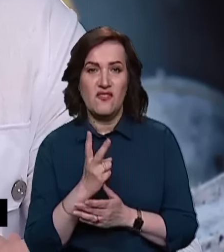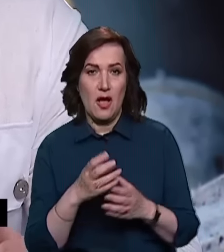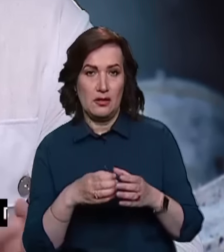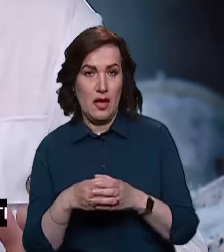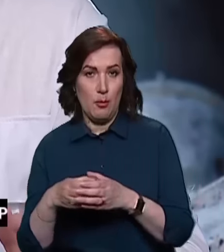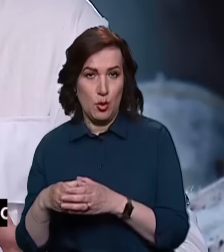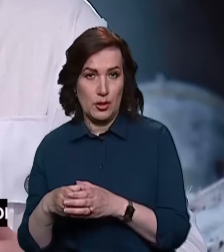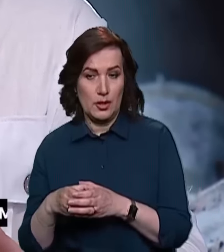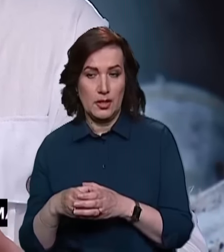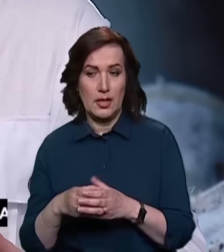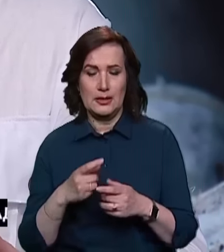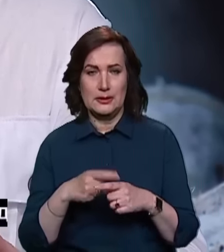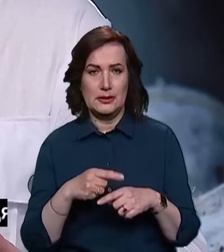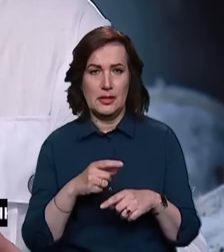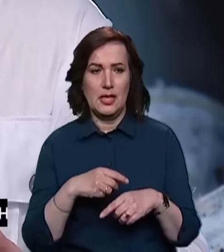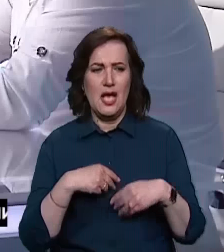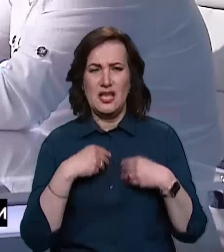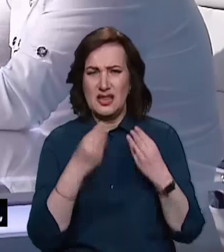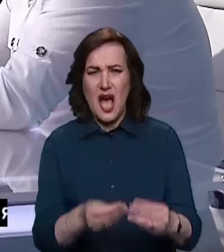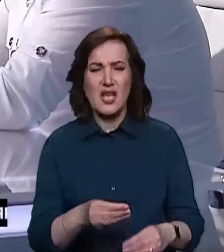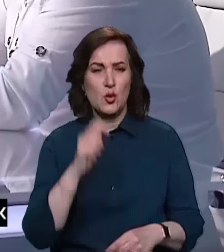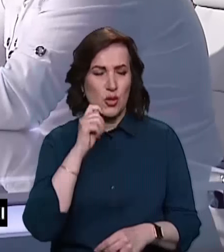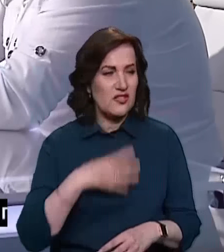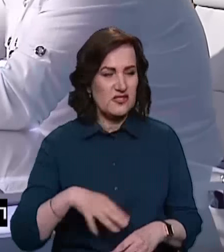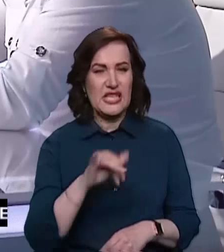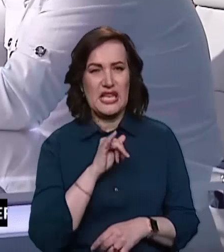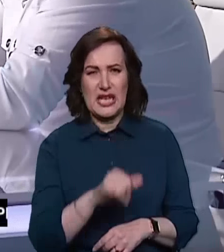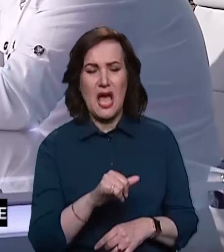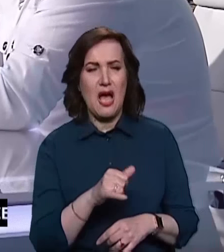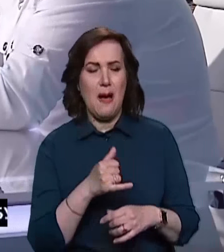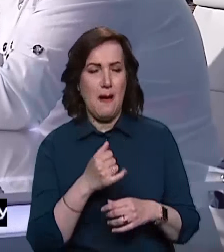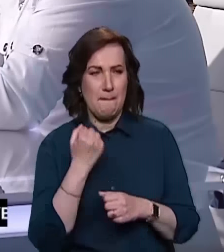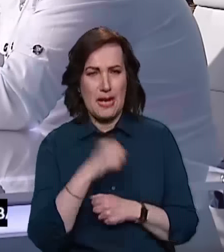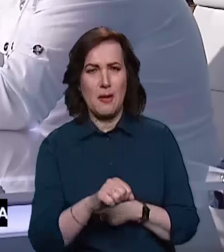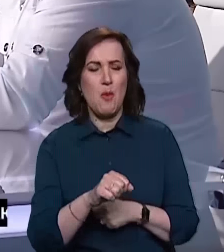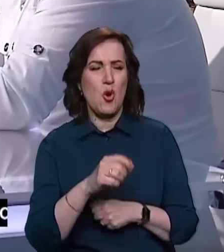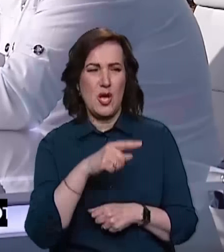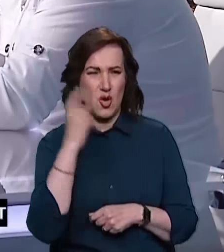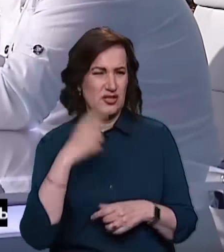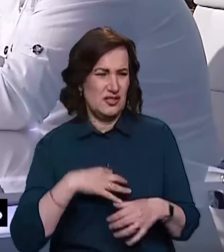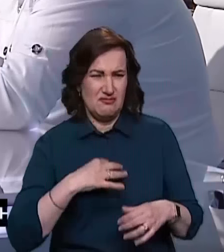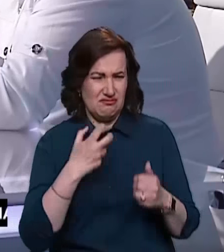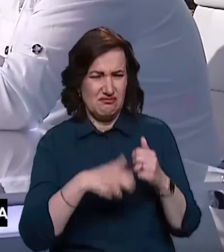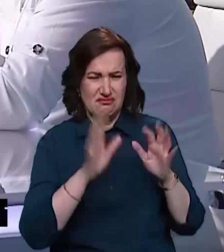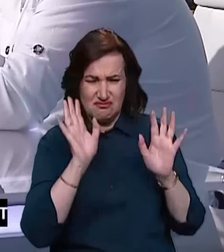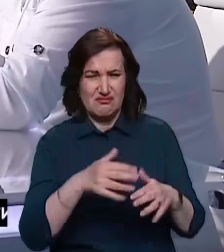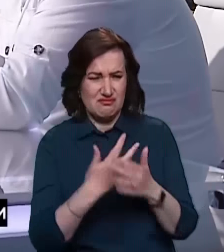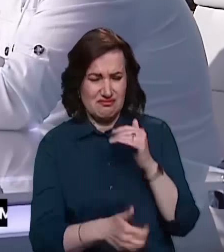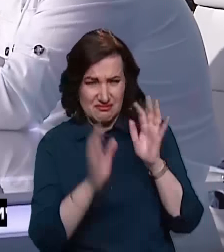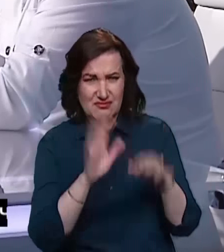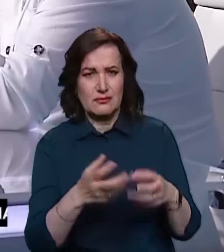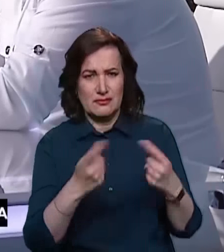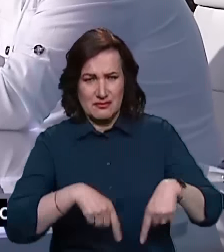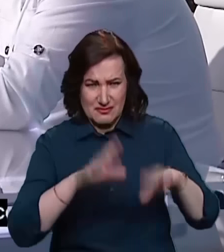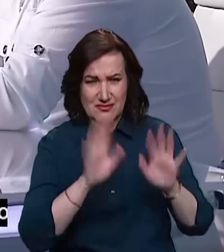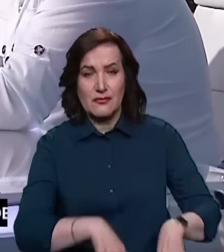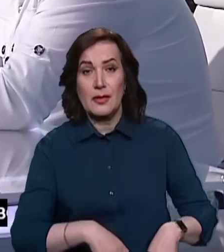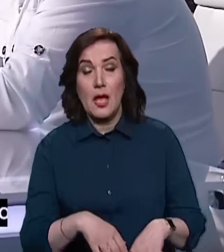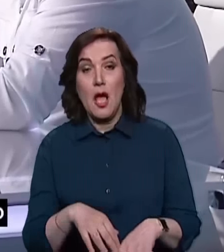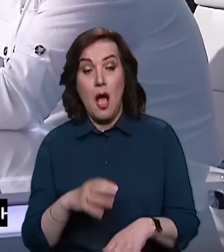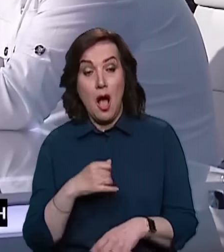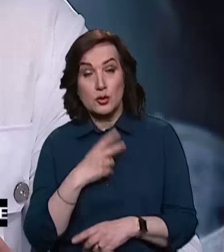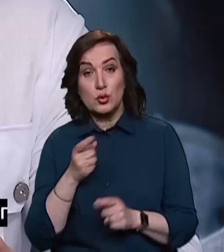Заході. Угу. Перше – це яструби, тобто дати Україні все для перемоги, і байдуже, що буде з Росії. Хай воно розпадається, значить, і... Ну, судячи з того,